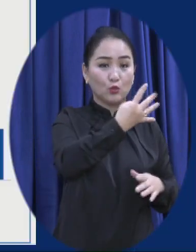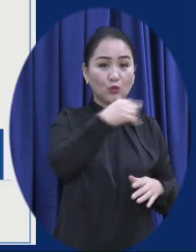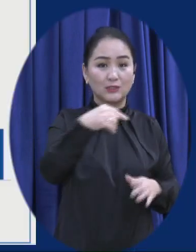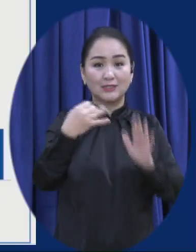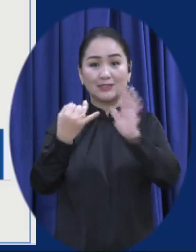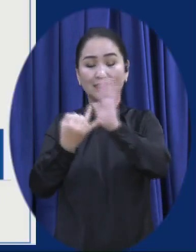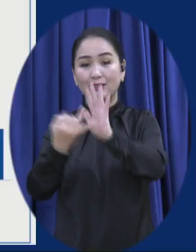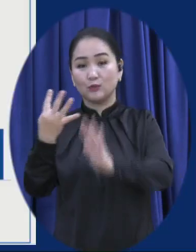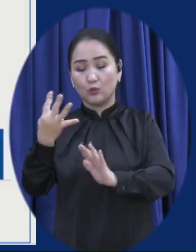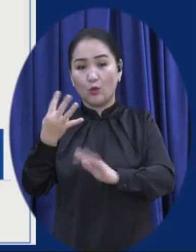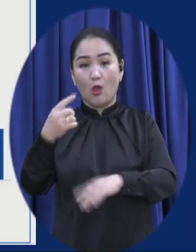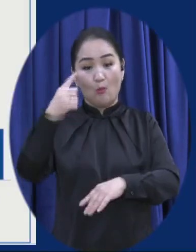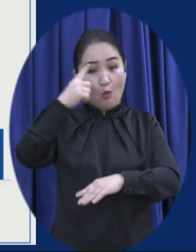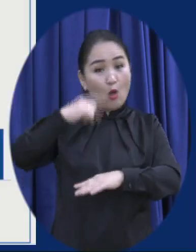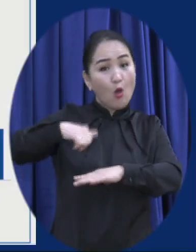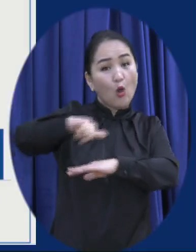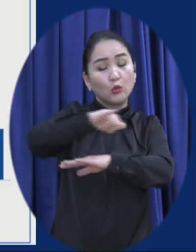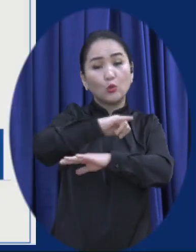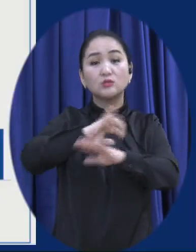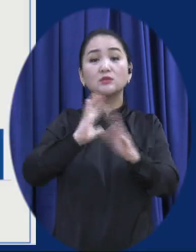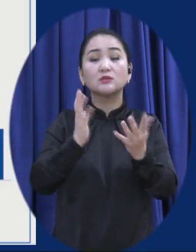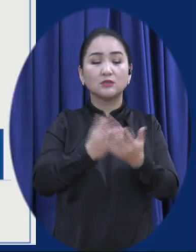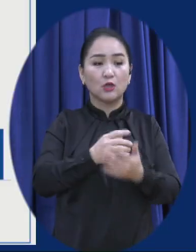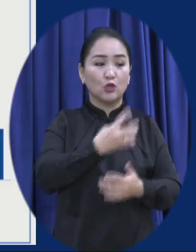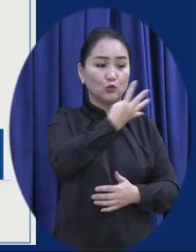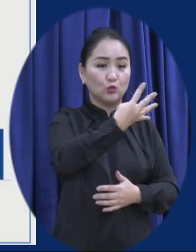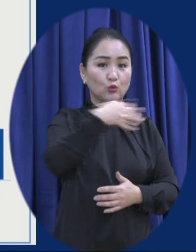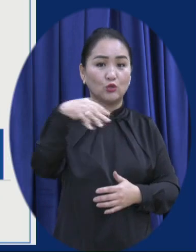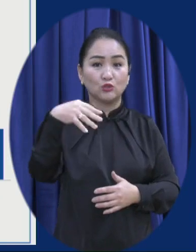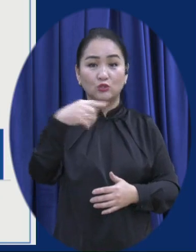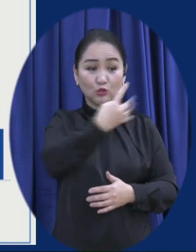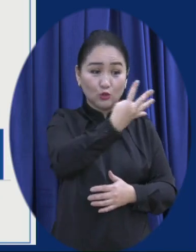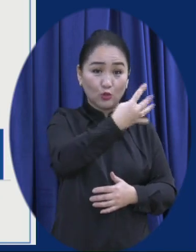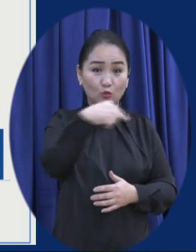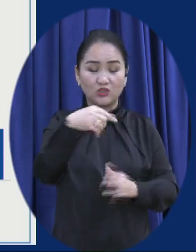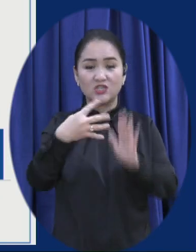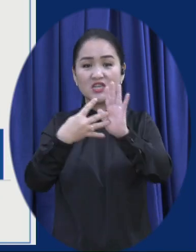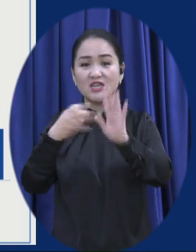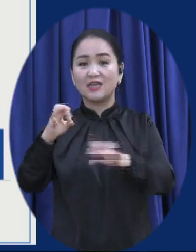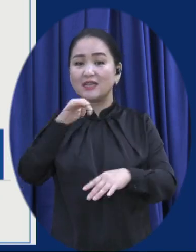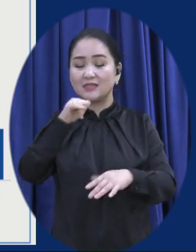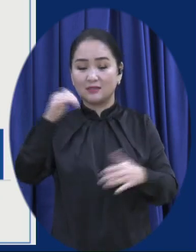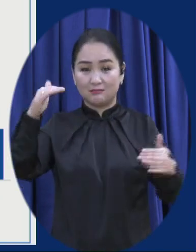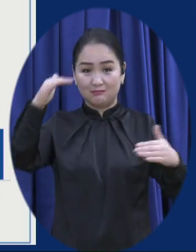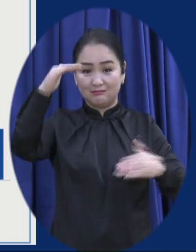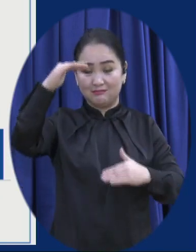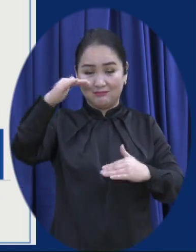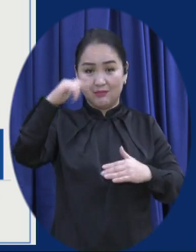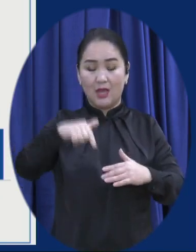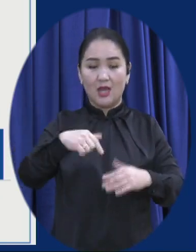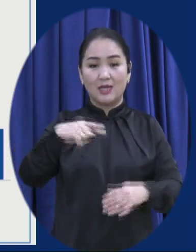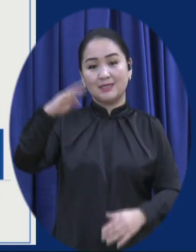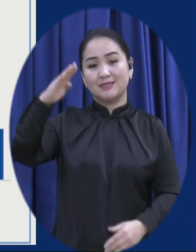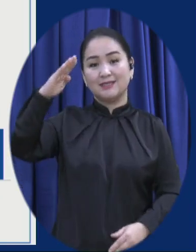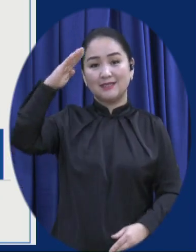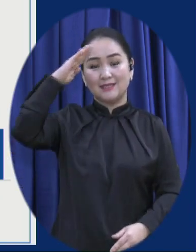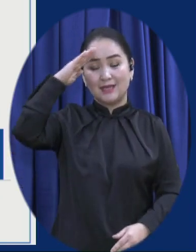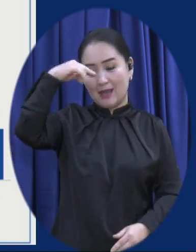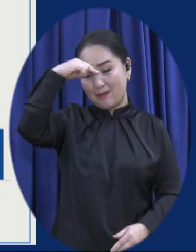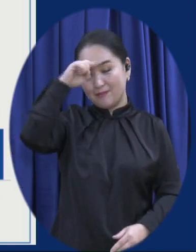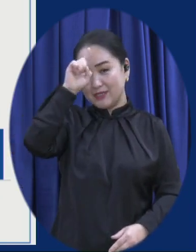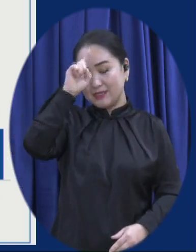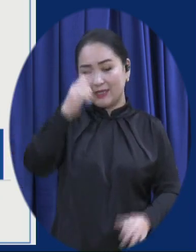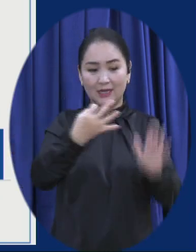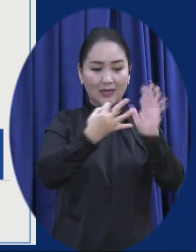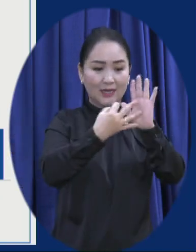улсын хэмжээнд бол 4-90 хүртэлх насны хүмүүс байгаа. За манай цэргийн төвөмдөг дээр бол одоо 80 настай хүний биеийн байдал хүнд